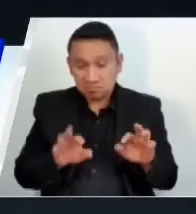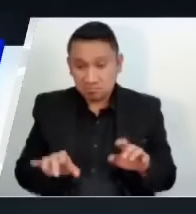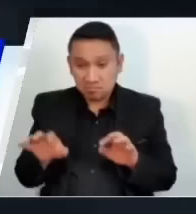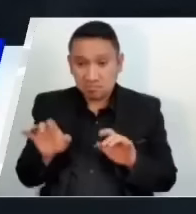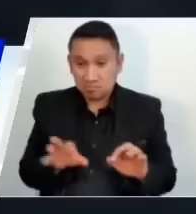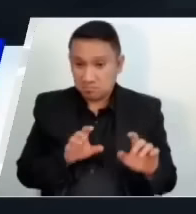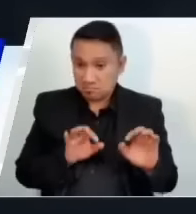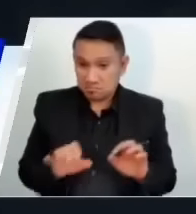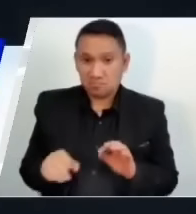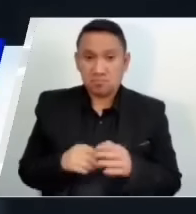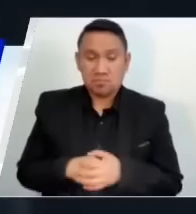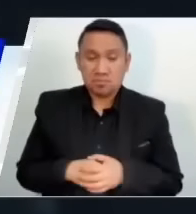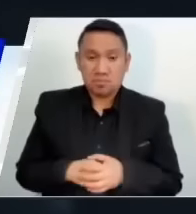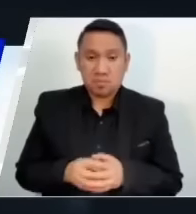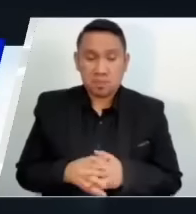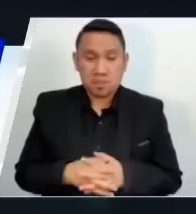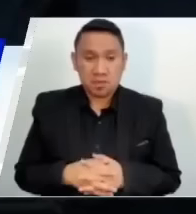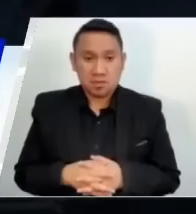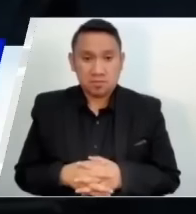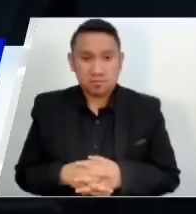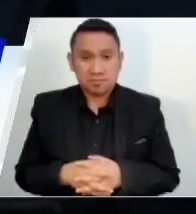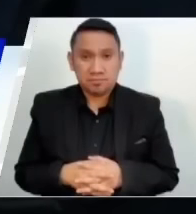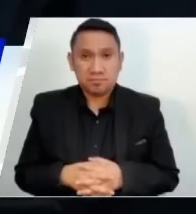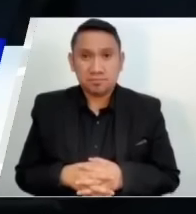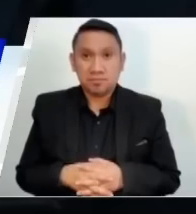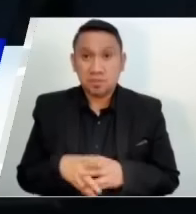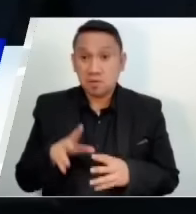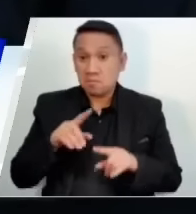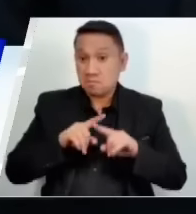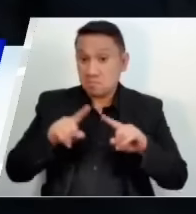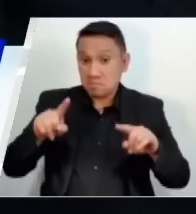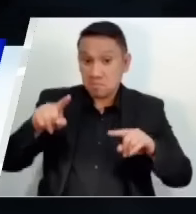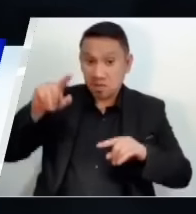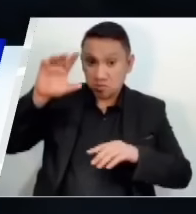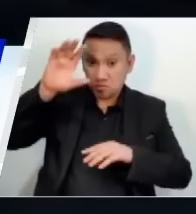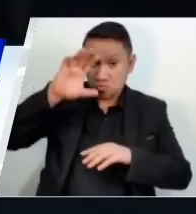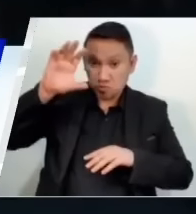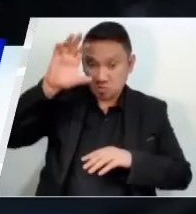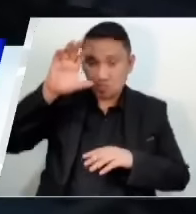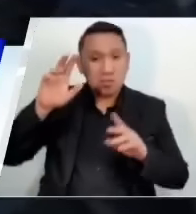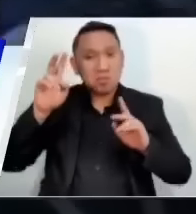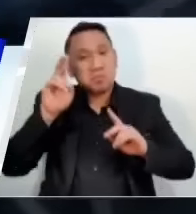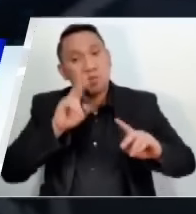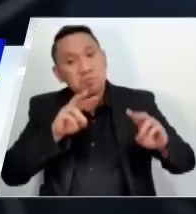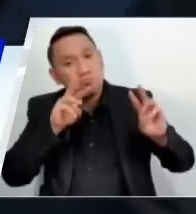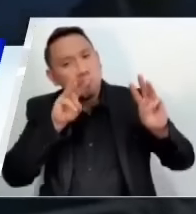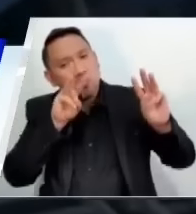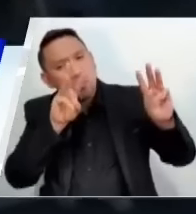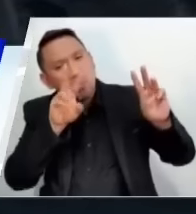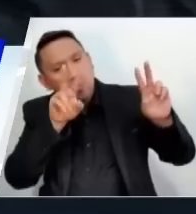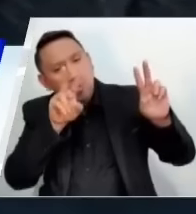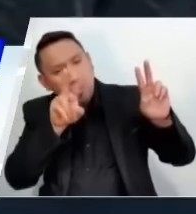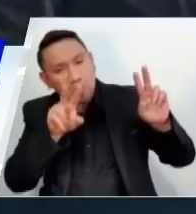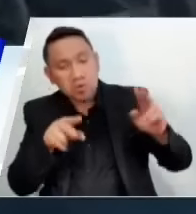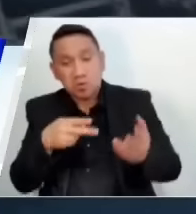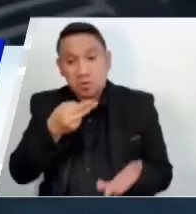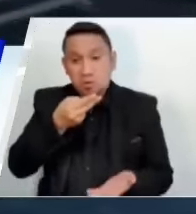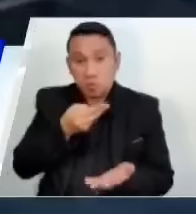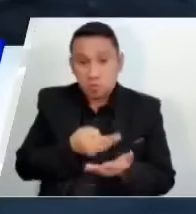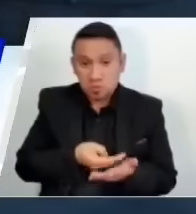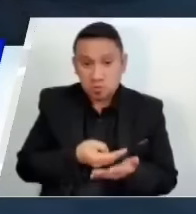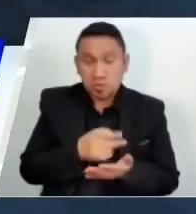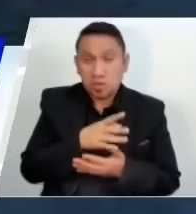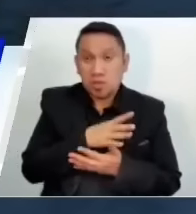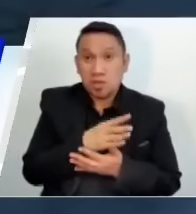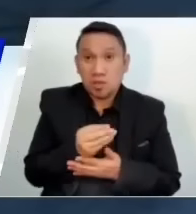Winter Solstice habang nakabitin sa ere. Nakatingala naman ang mga manonood habang nakahiga sila at